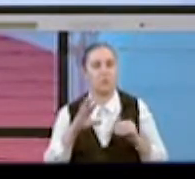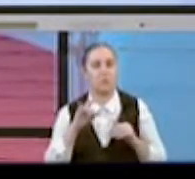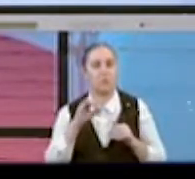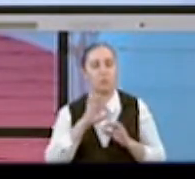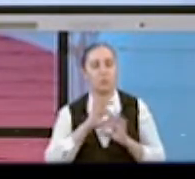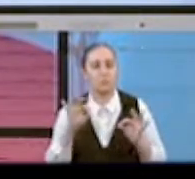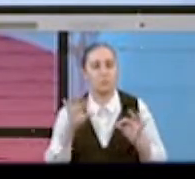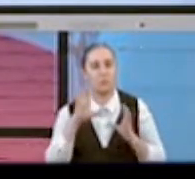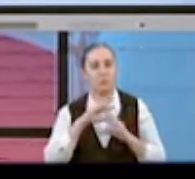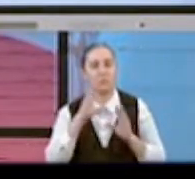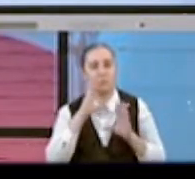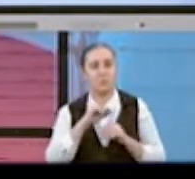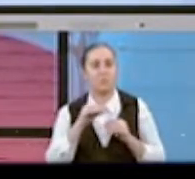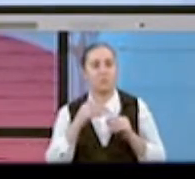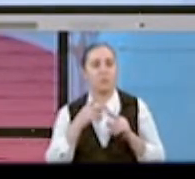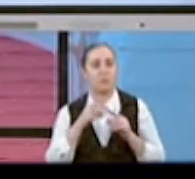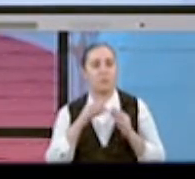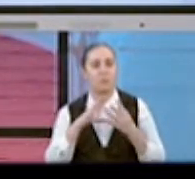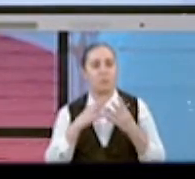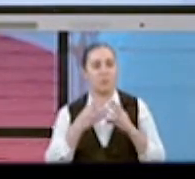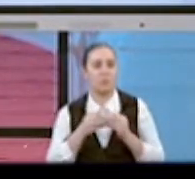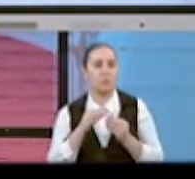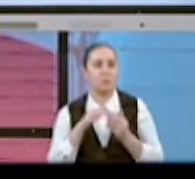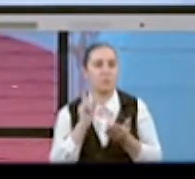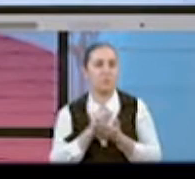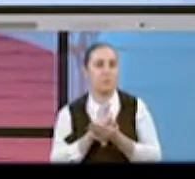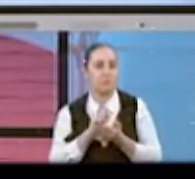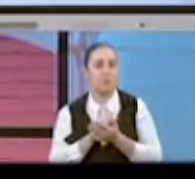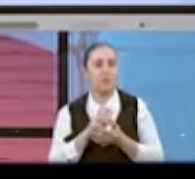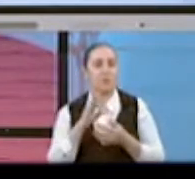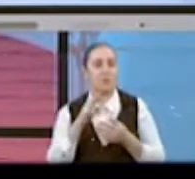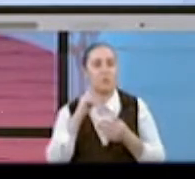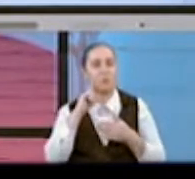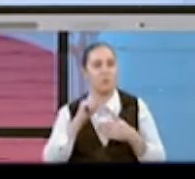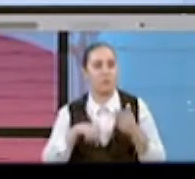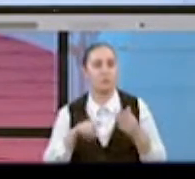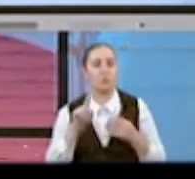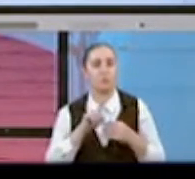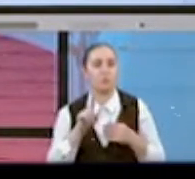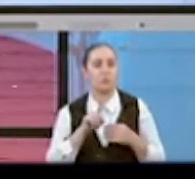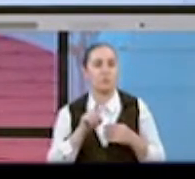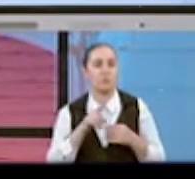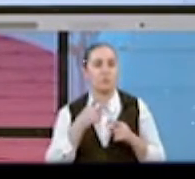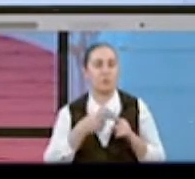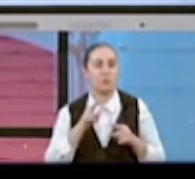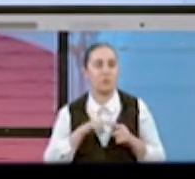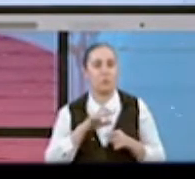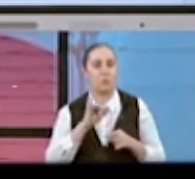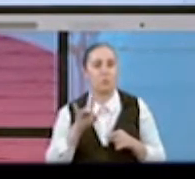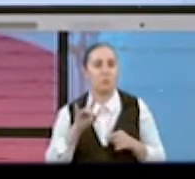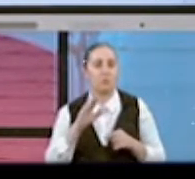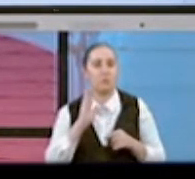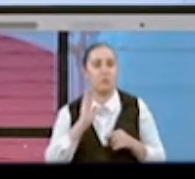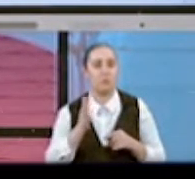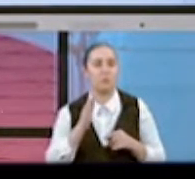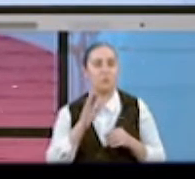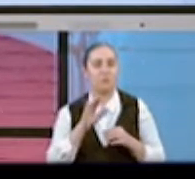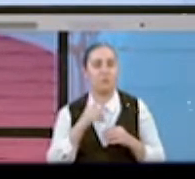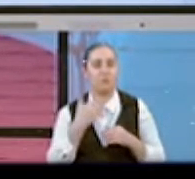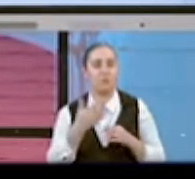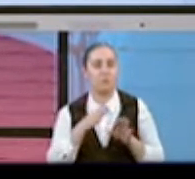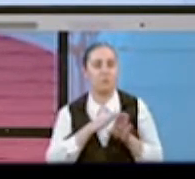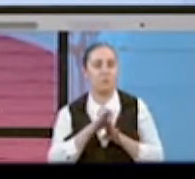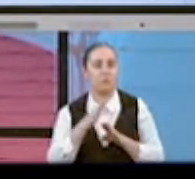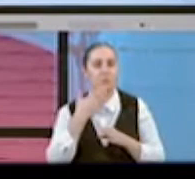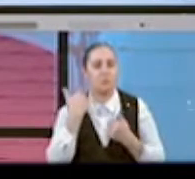уже замечательно все справляетесь с подобными заданиями, поэтому я уверена, что это упражнение вам будет выполнить